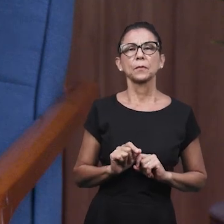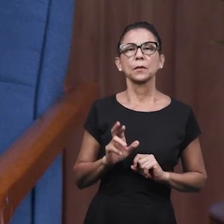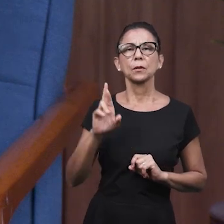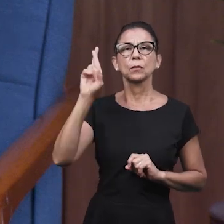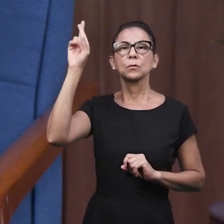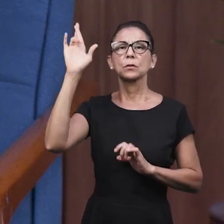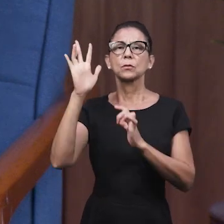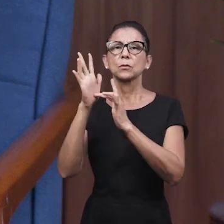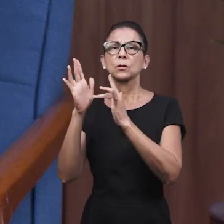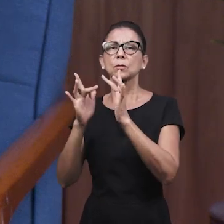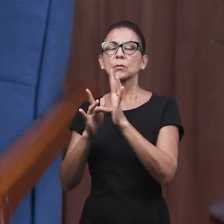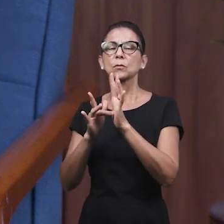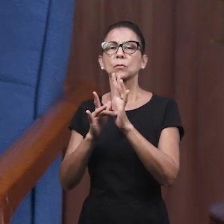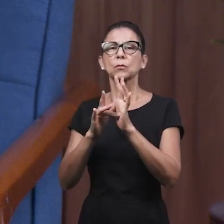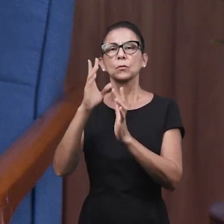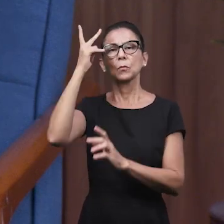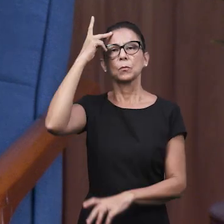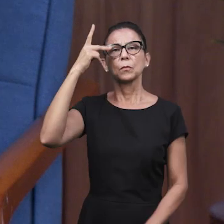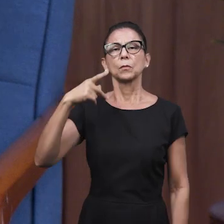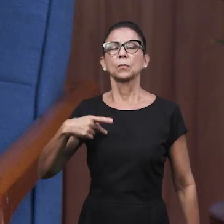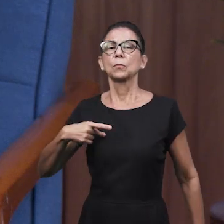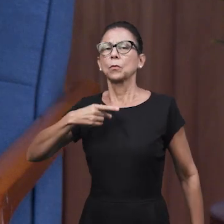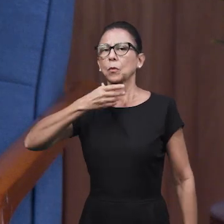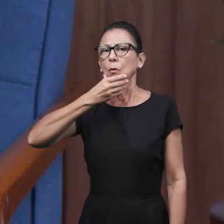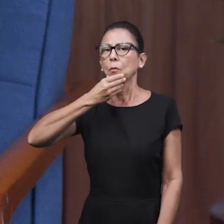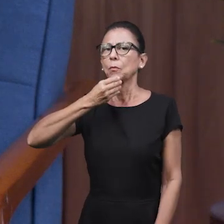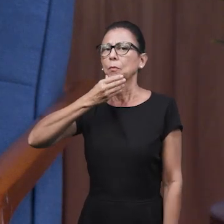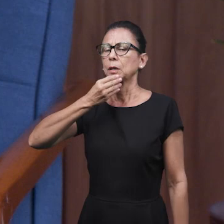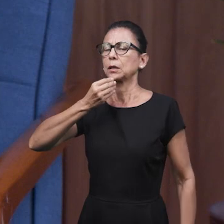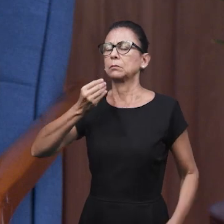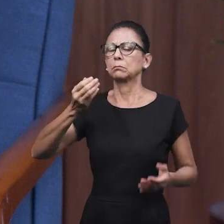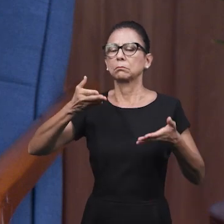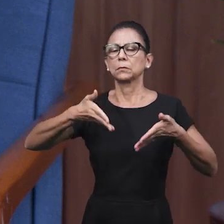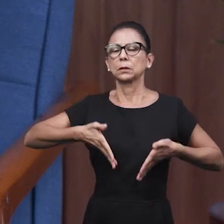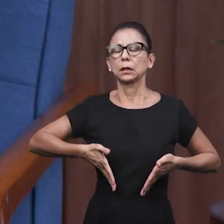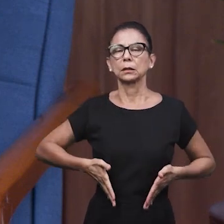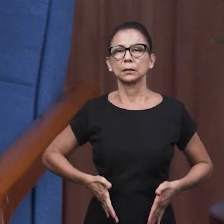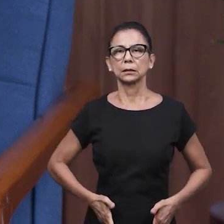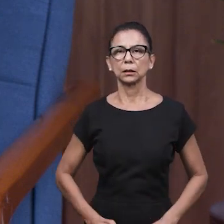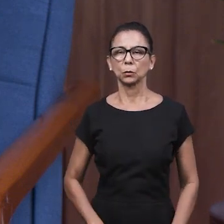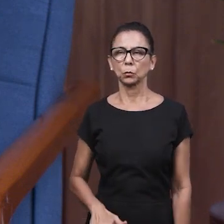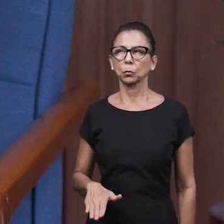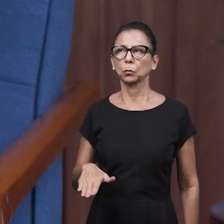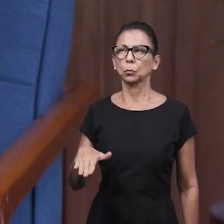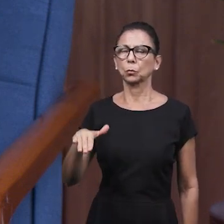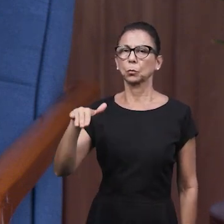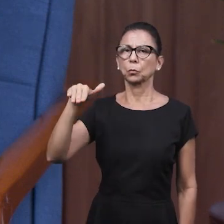Jésus comme homme. Le Seigneur Jésus, il est né de la condition d'homme,